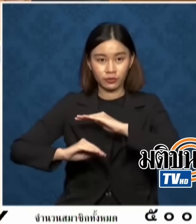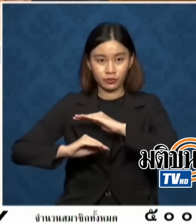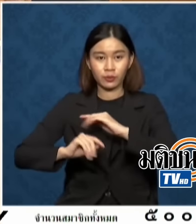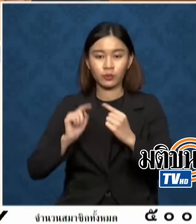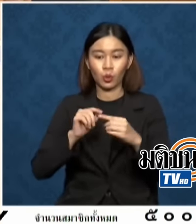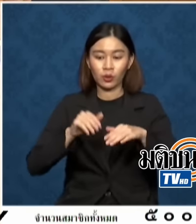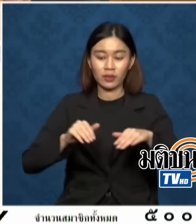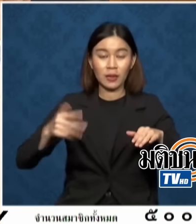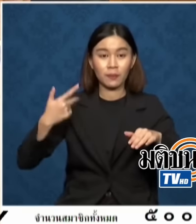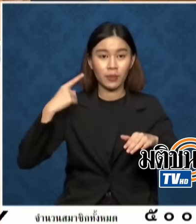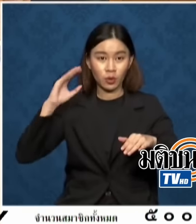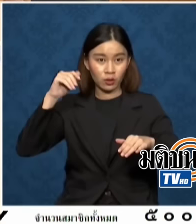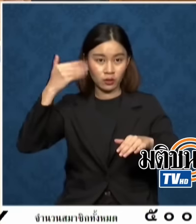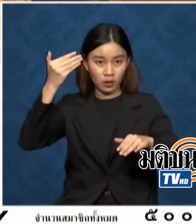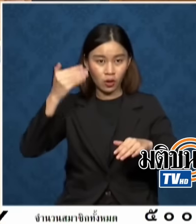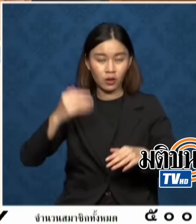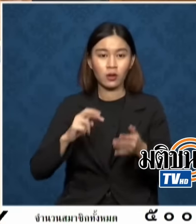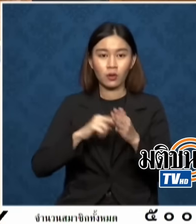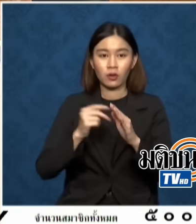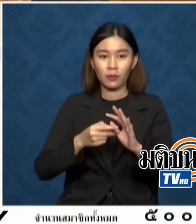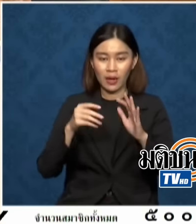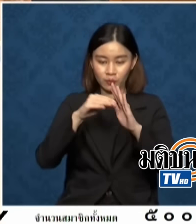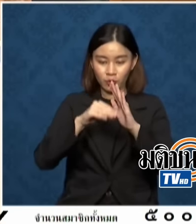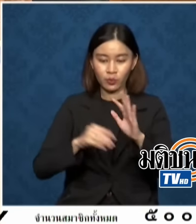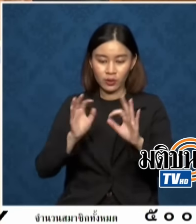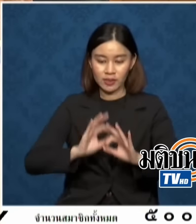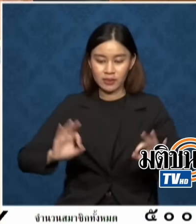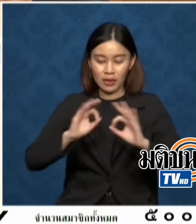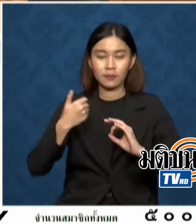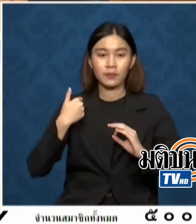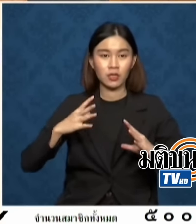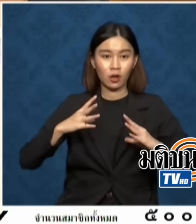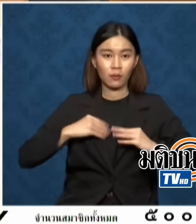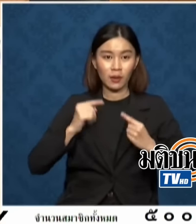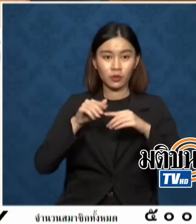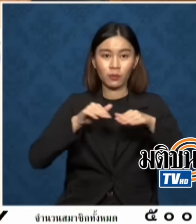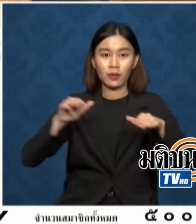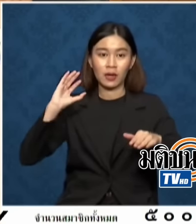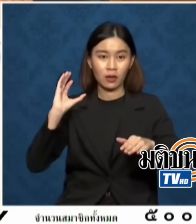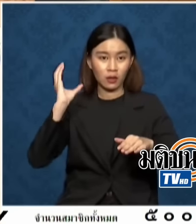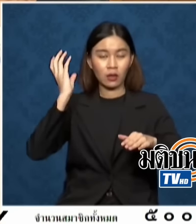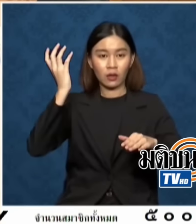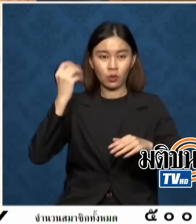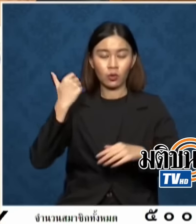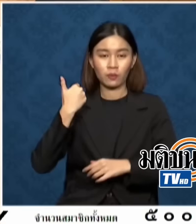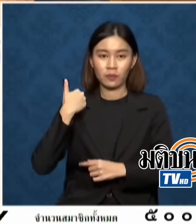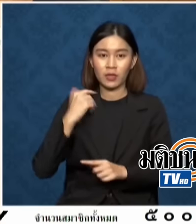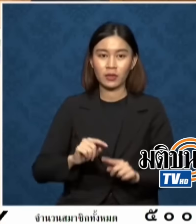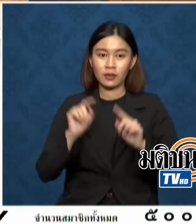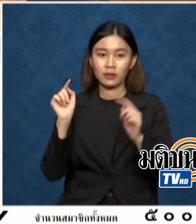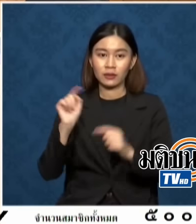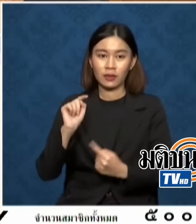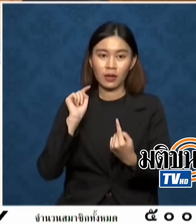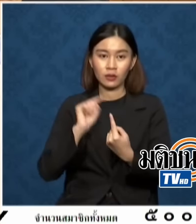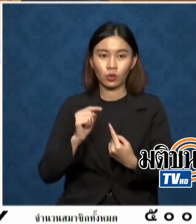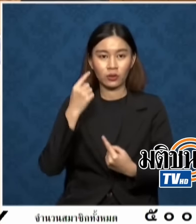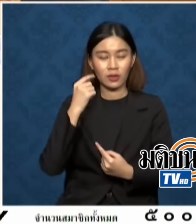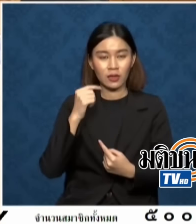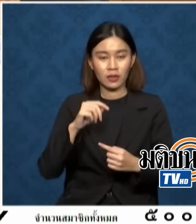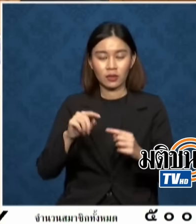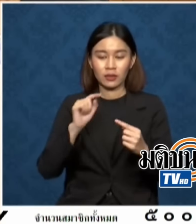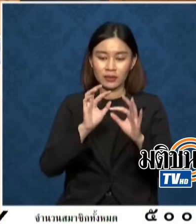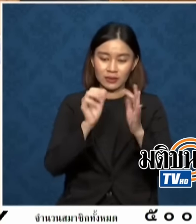Child ซึ่งเป็นหลักการสำคัญที่ได้รับการยอมรับในระดับสากลอย่างไรก็ดีการตั้งข้อสงวน